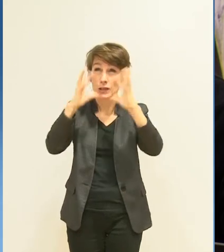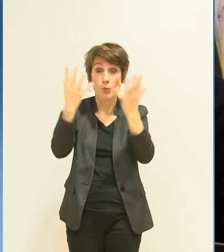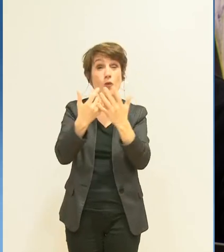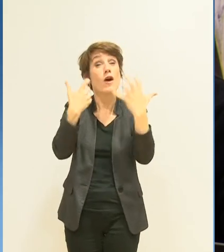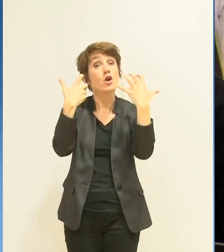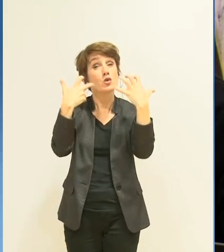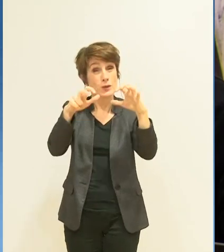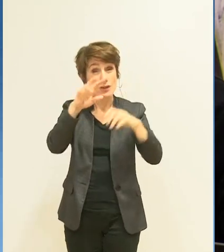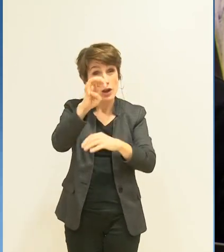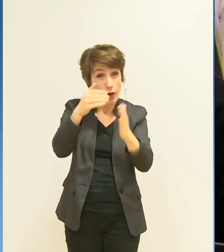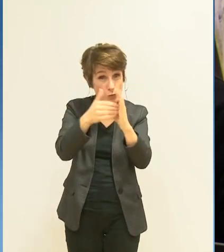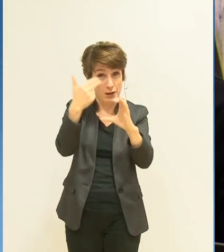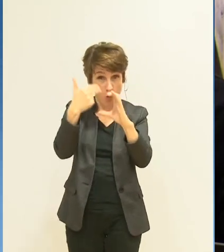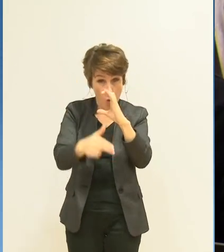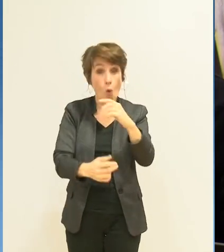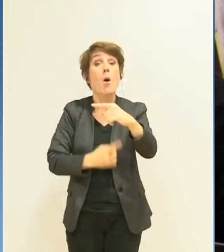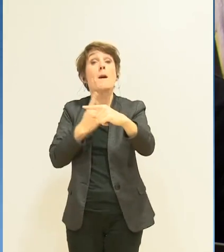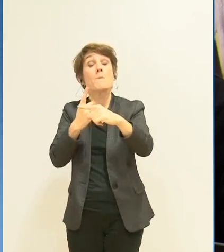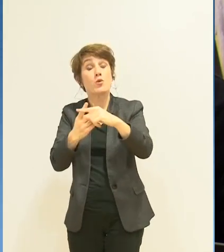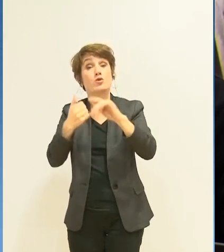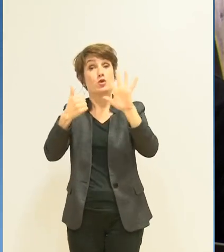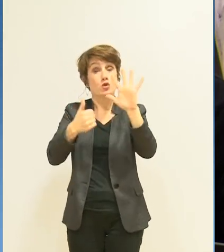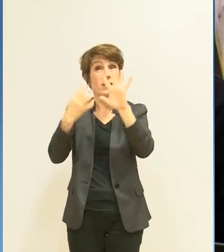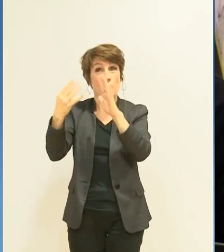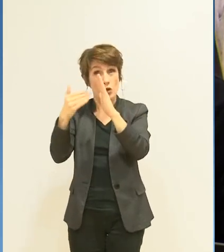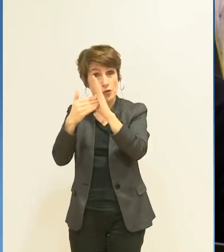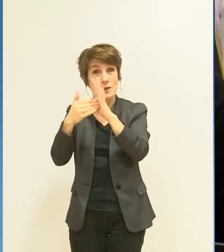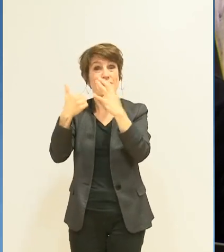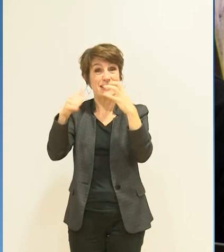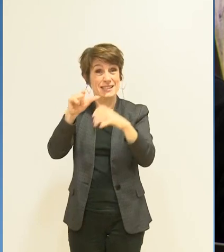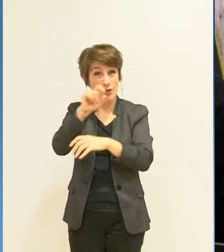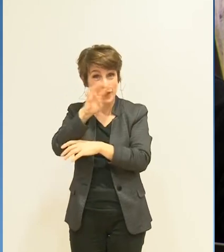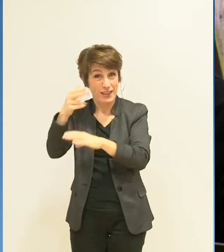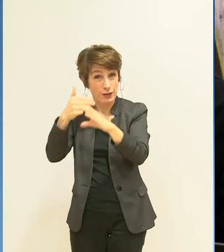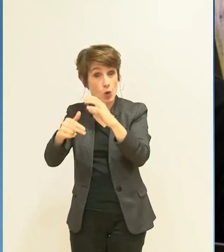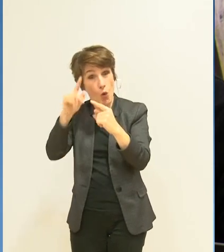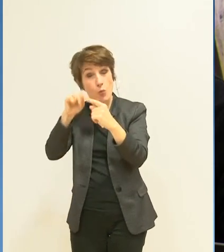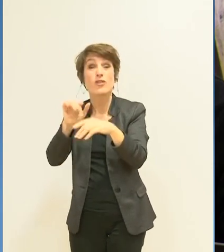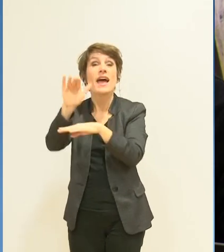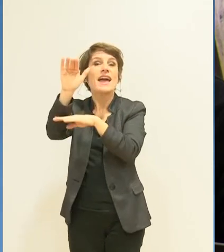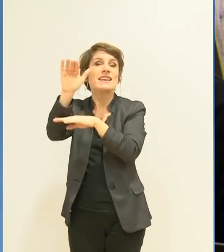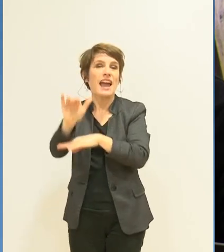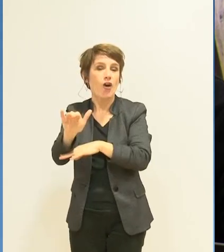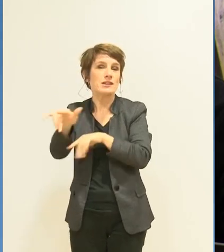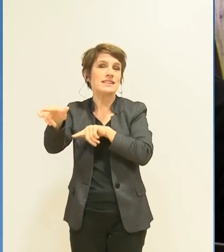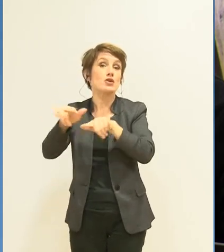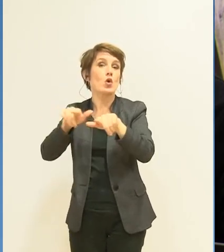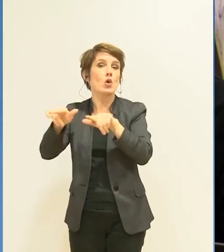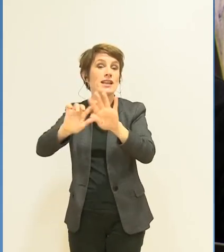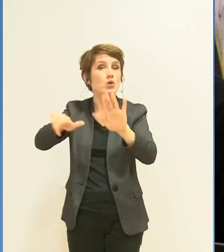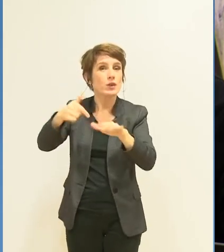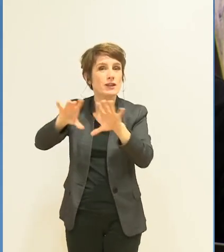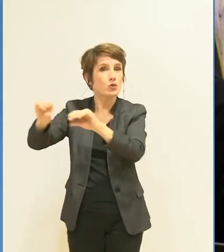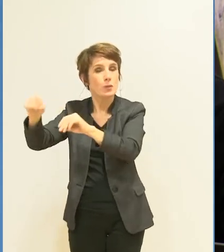+ 69 1624 euros de garantie de location des 12 places pour les activités